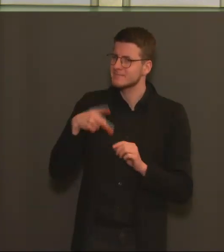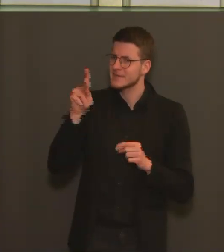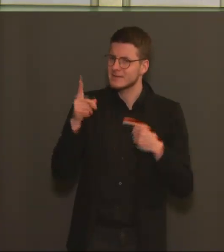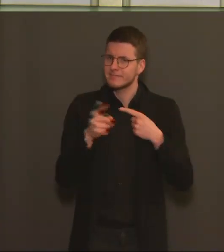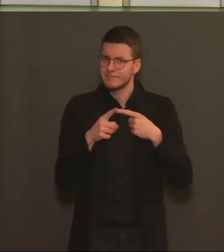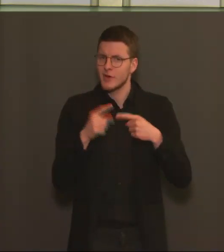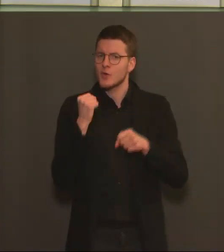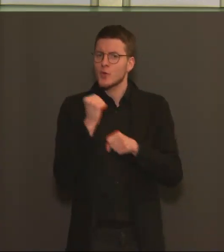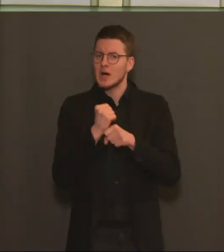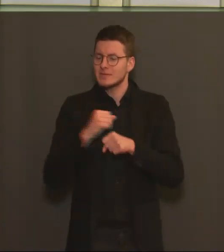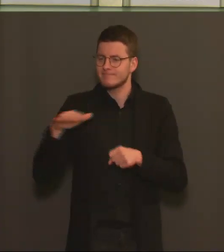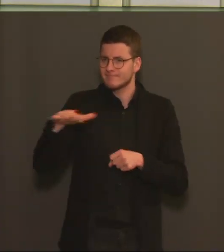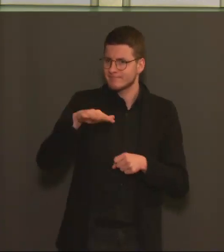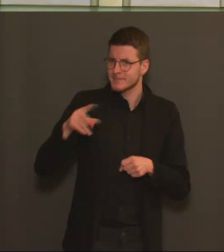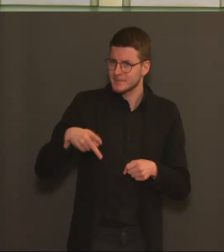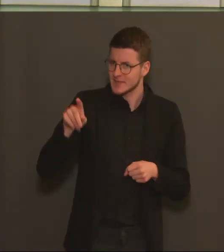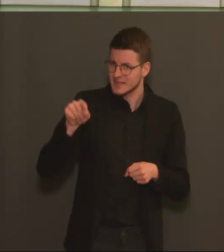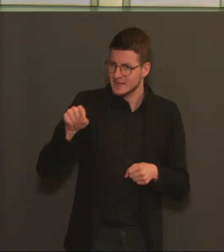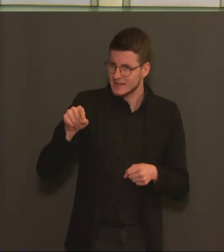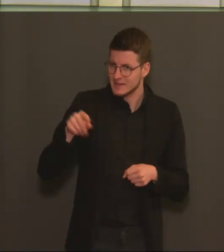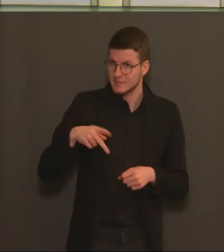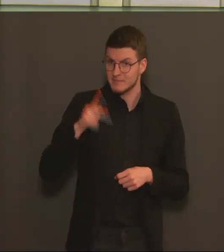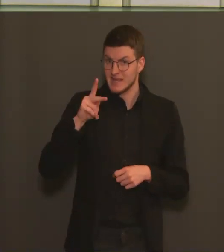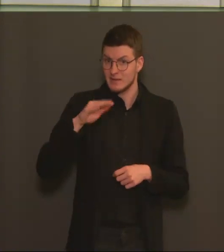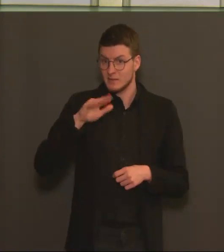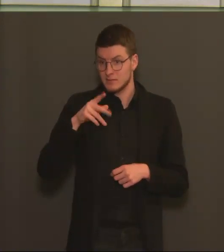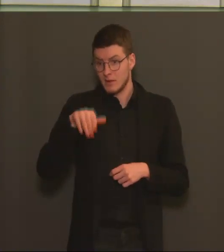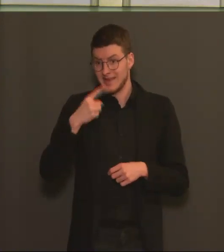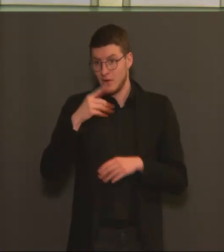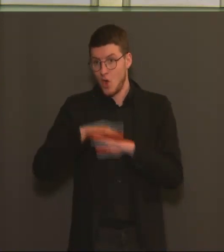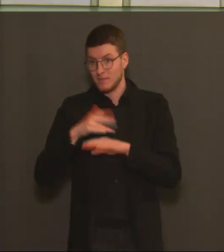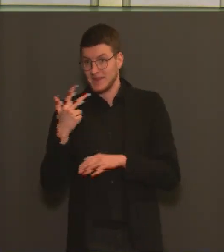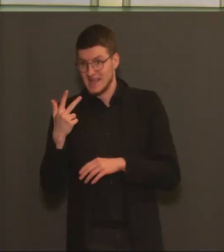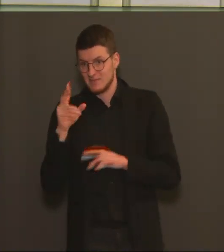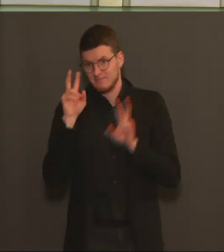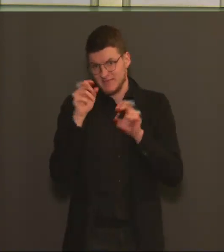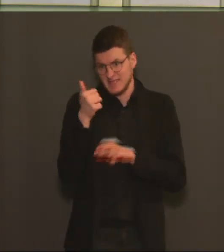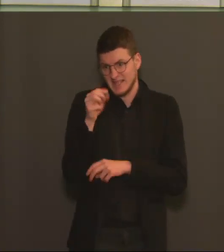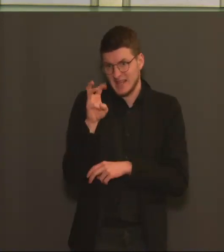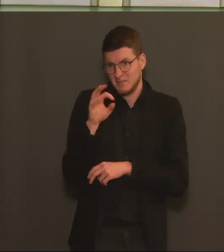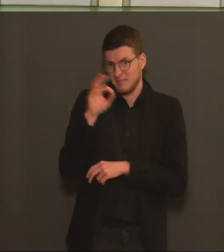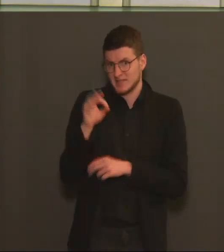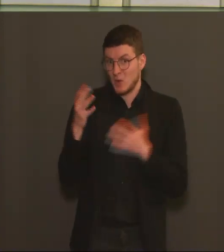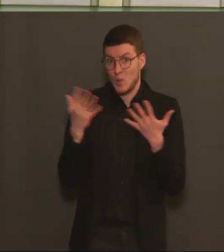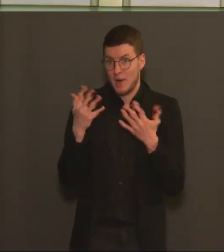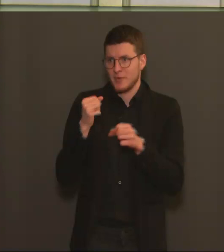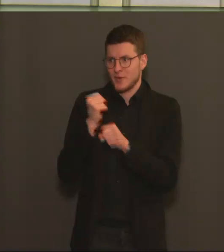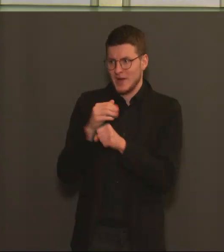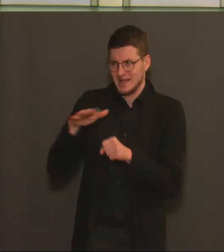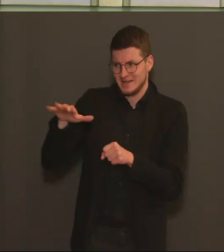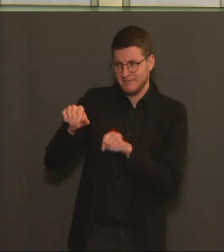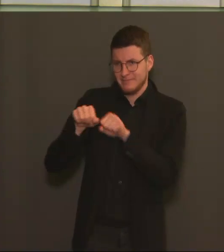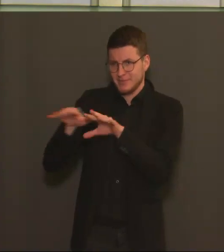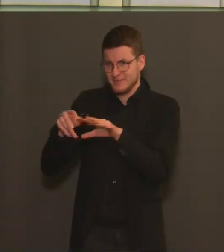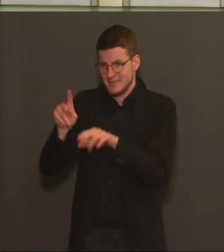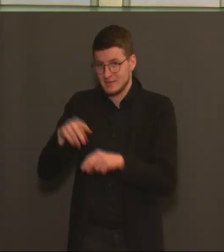Meer dan 1 op 3 van de gekende uitbraken, of 36%, vindt plaats op de werkplaats. Dit wordt gevolgd